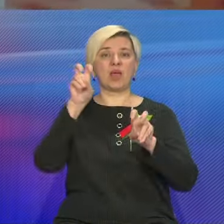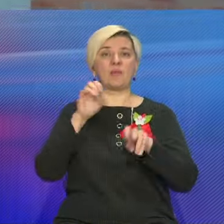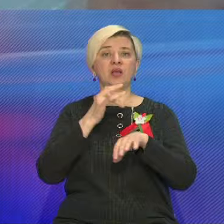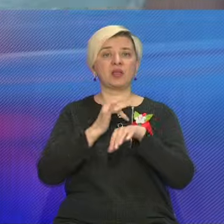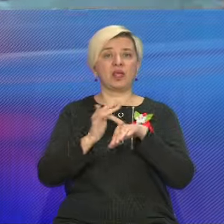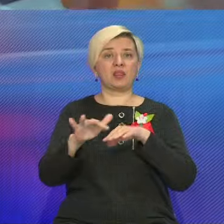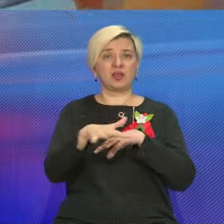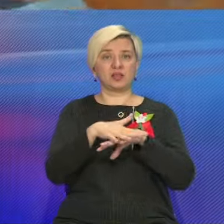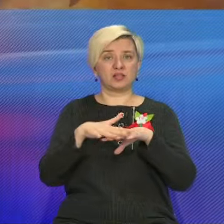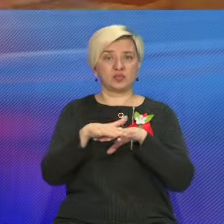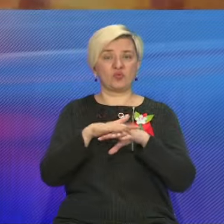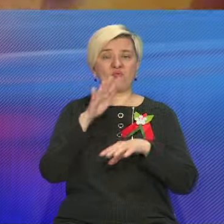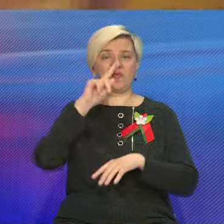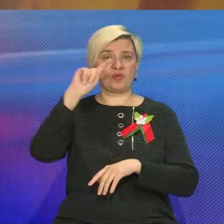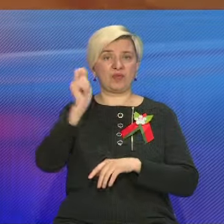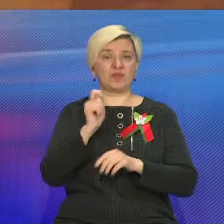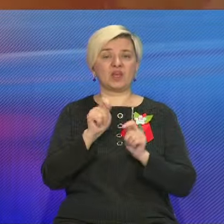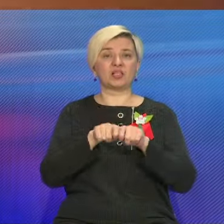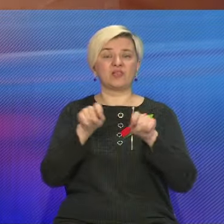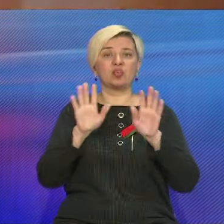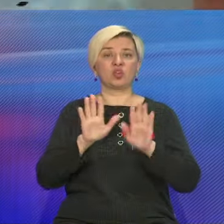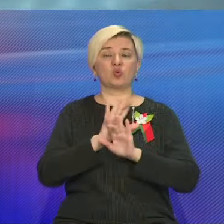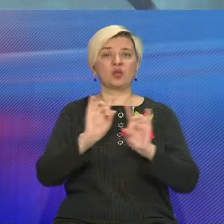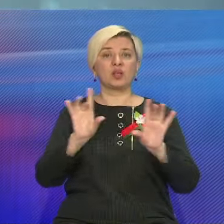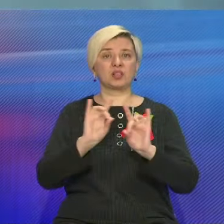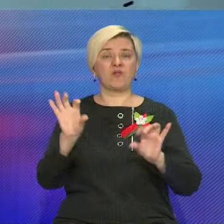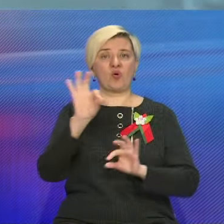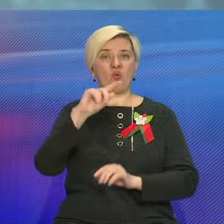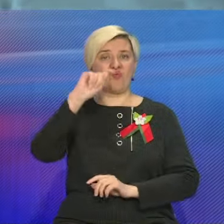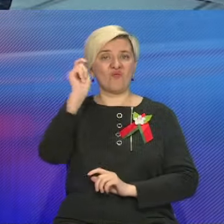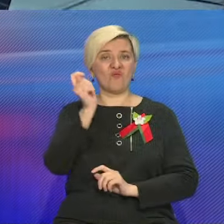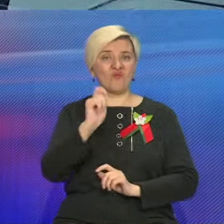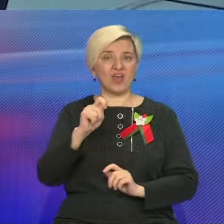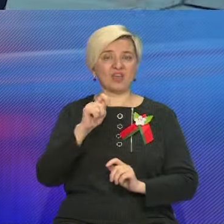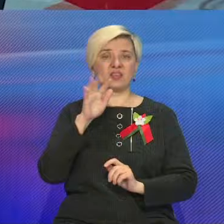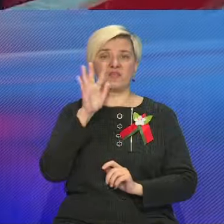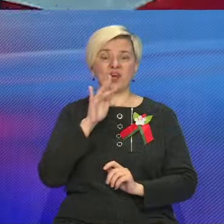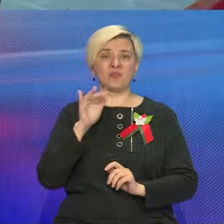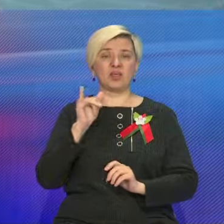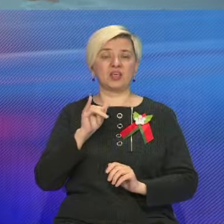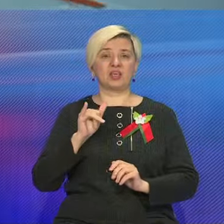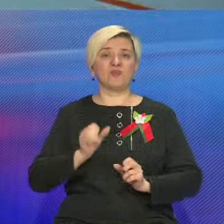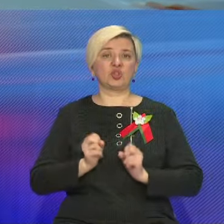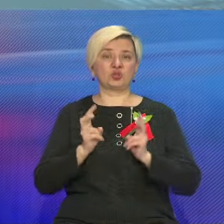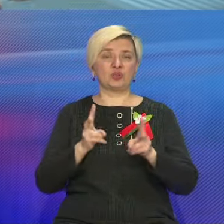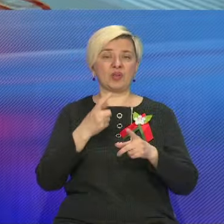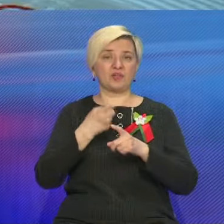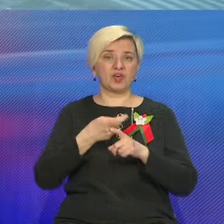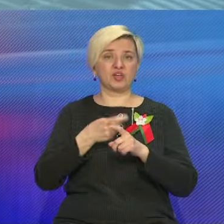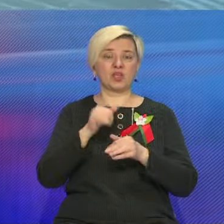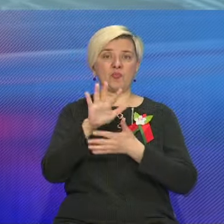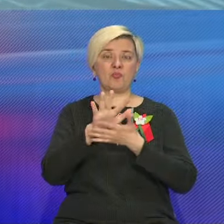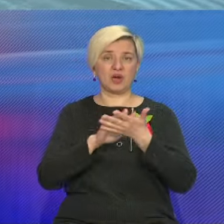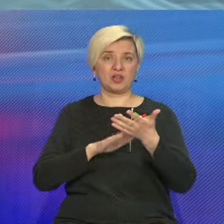Айчини розкривають не тільки розказуючи про воєнне ліхоліття і зверства окупантів, але й притягуючи дітей до увіковечування